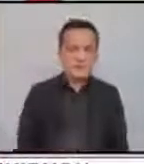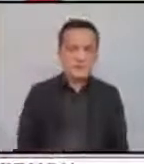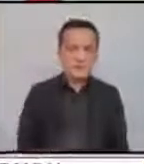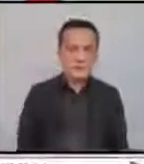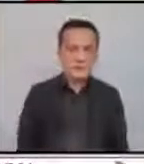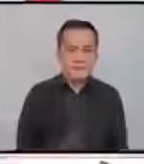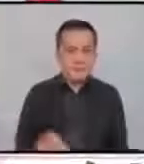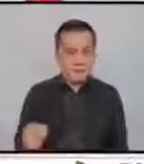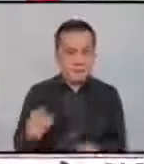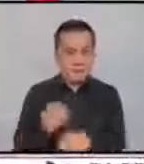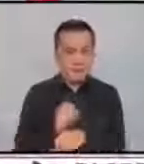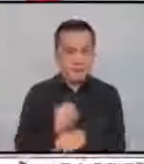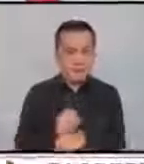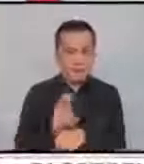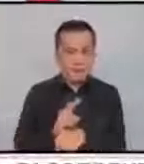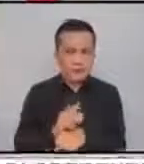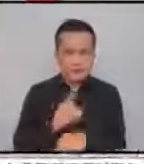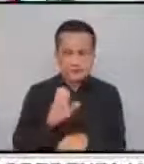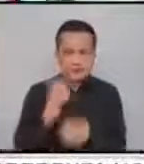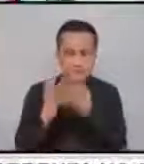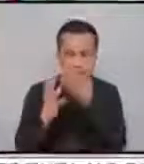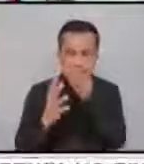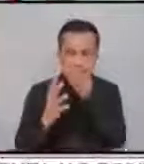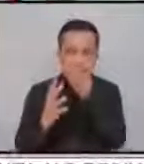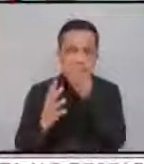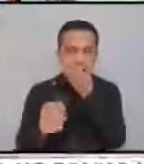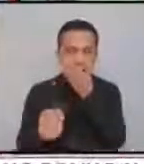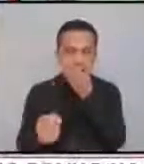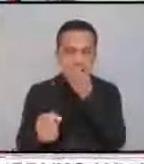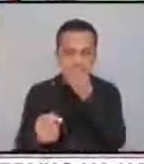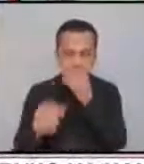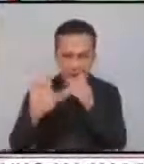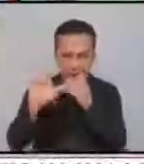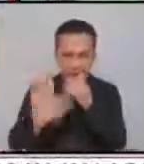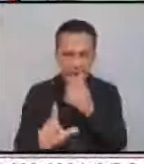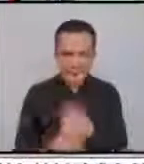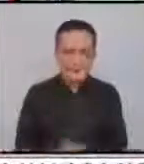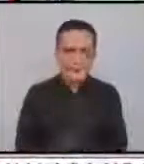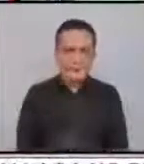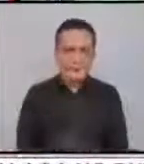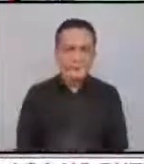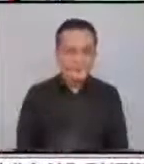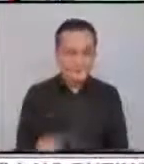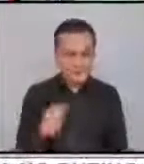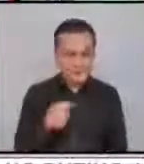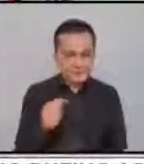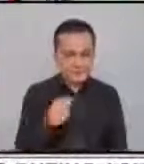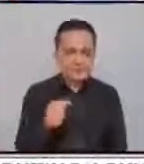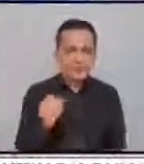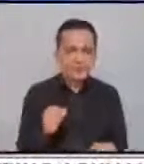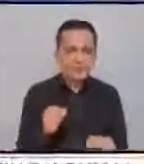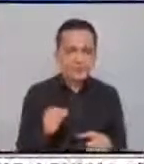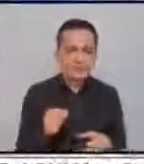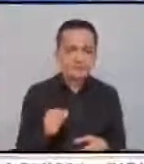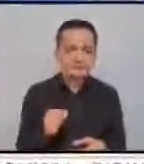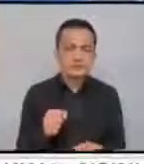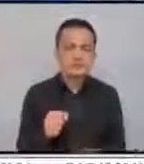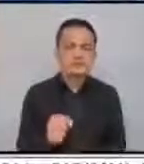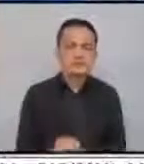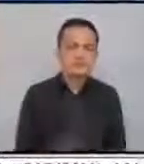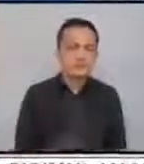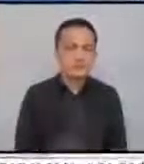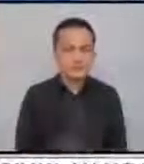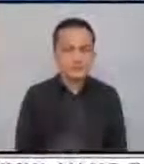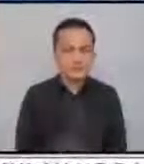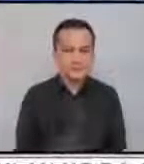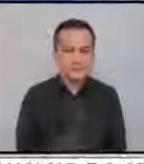siya sa 160 degrees Celsius. So, kapag bumaba na siya, pwede ka nang maglagay ng fragrance oil. What happens kapag nilagay mo